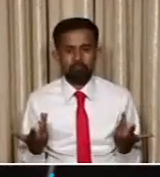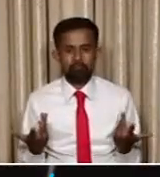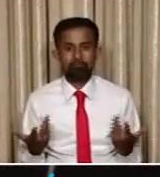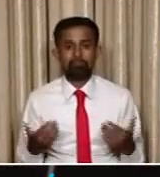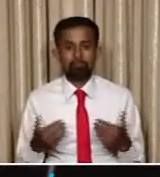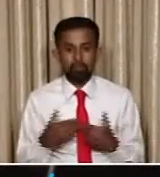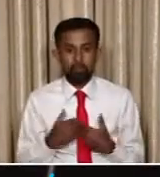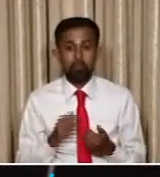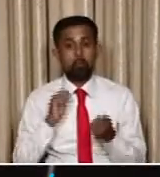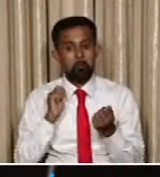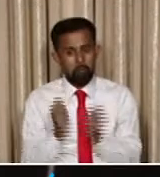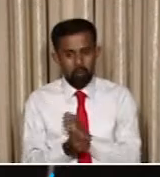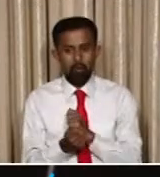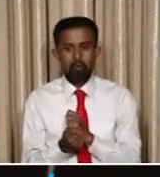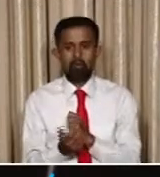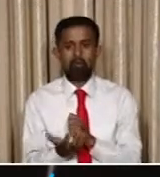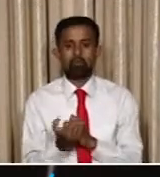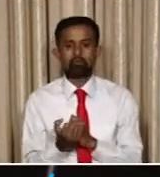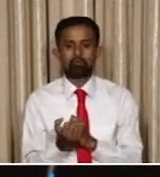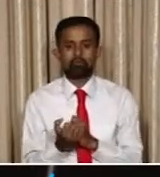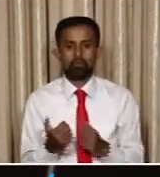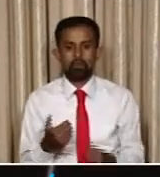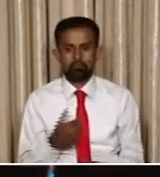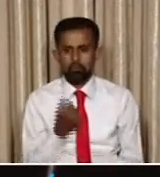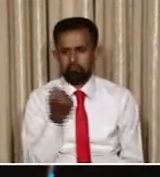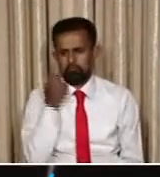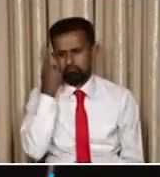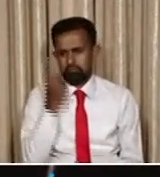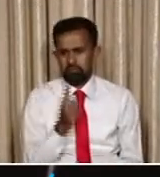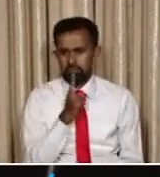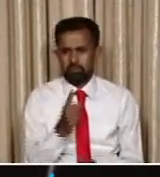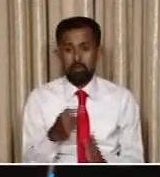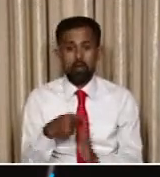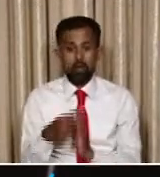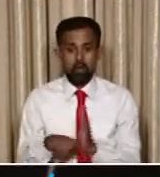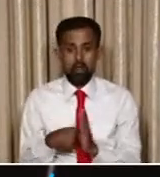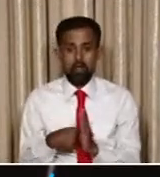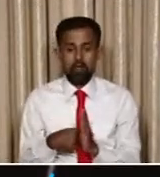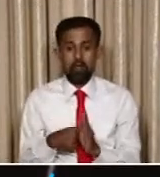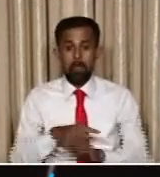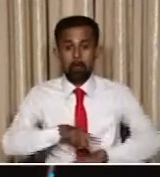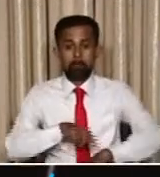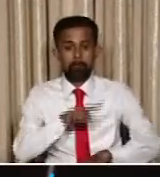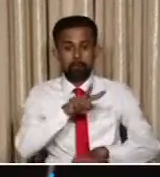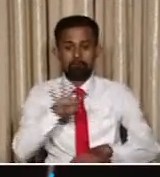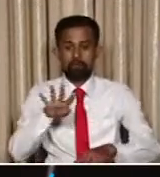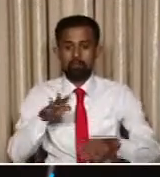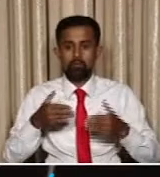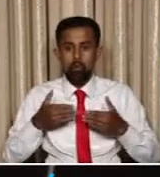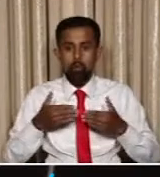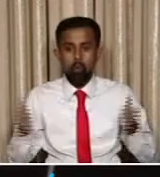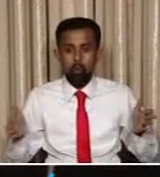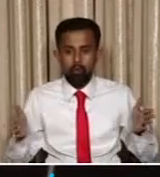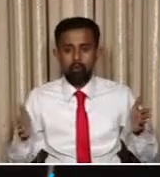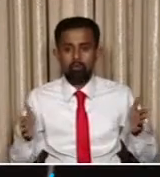මේක වෙනස් කළ යුතුයි මම යෝජනා කරන්නේ ලංකාව කියන රට 24 පැයම ඇරලා තියන්න ඕන දෙයක්